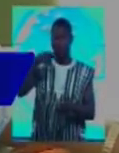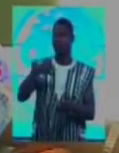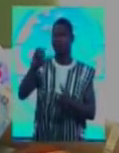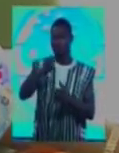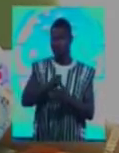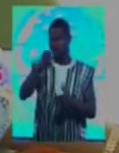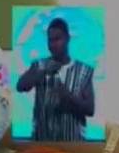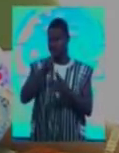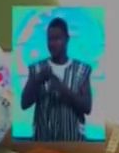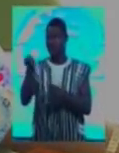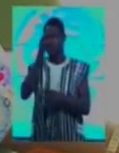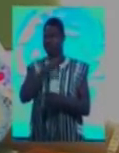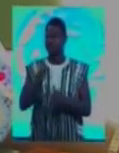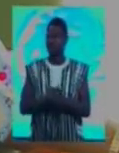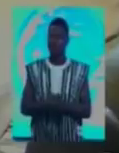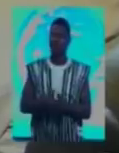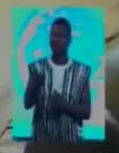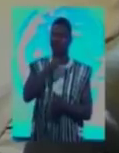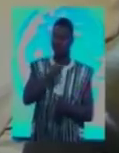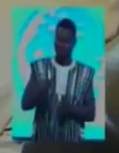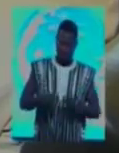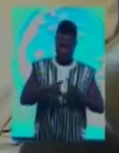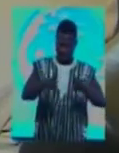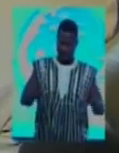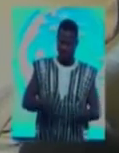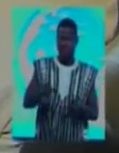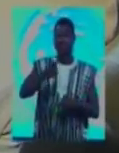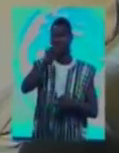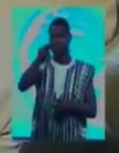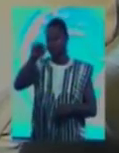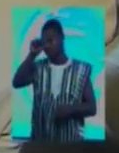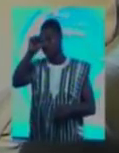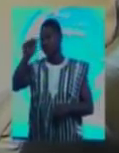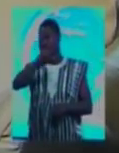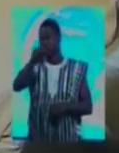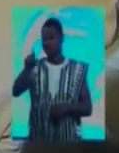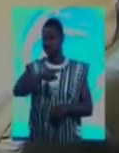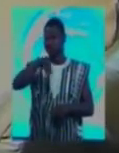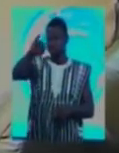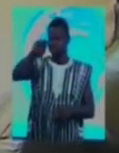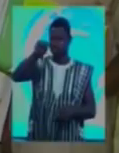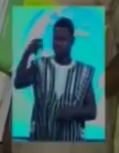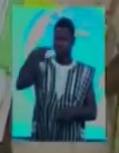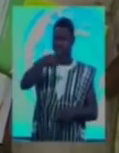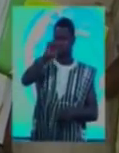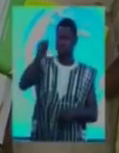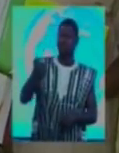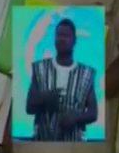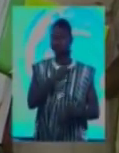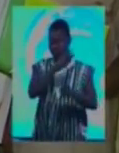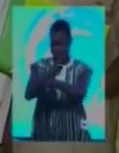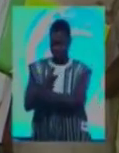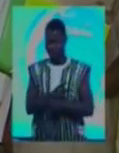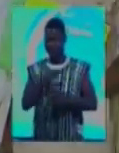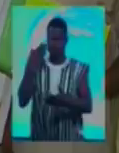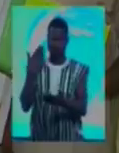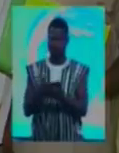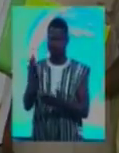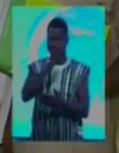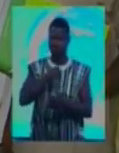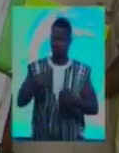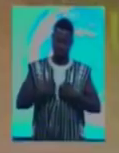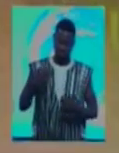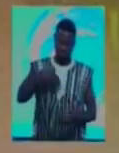parc Kabori-Tambi et le ranch de Nzenga visent à garantir une meilleure protection des espèces dans leur